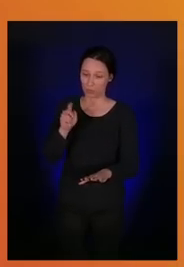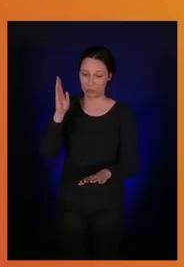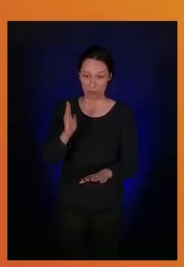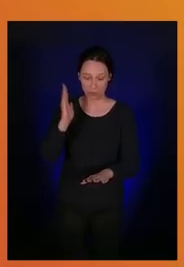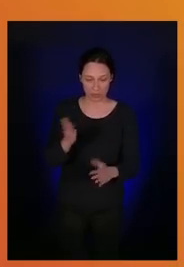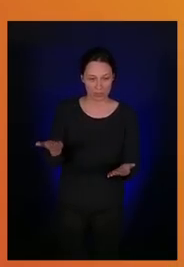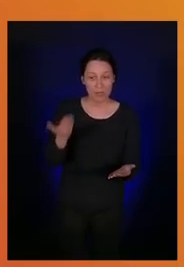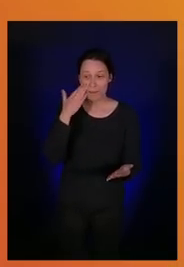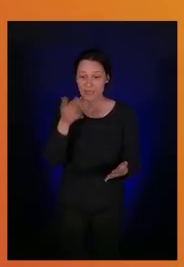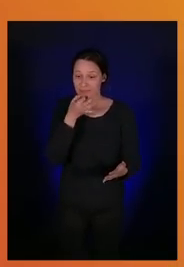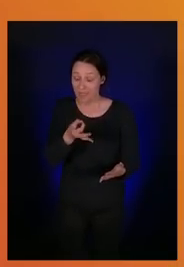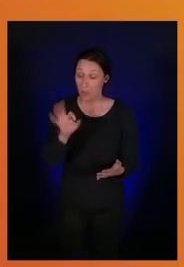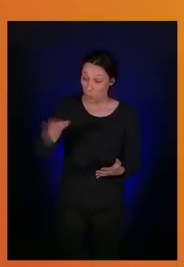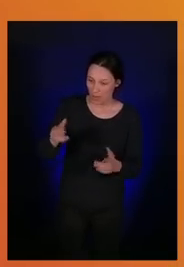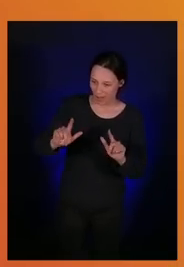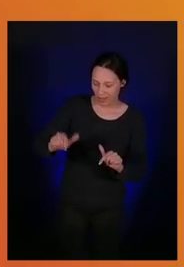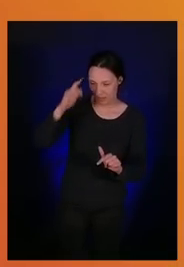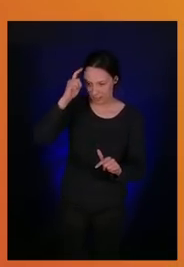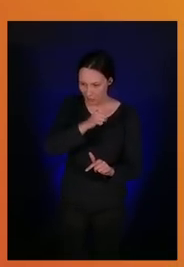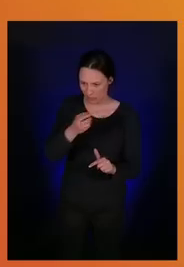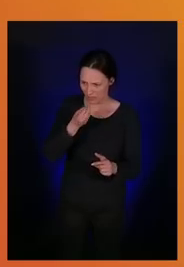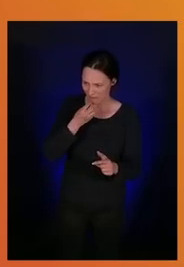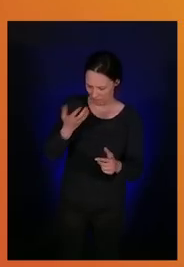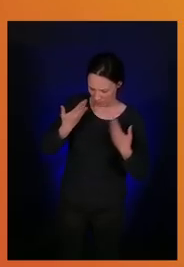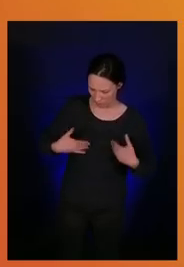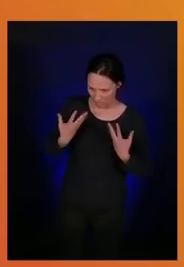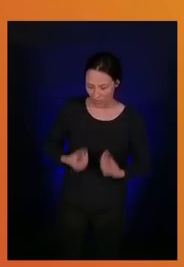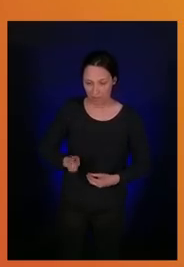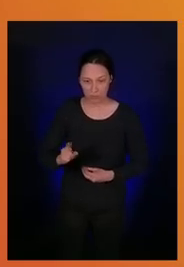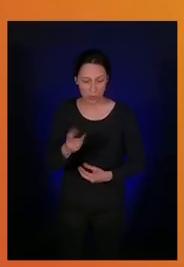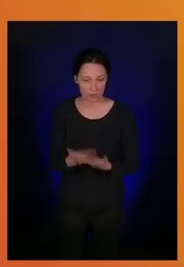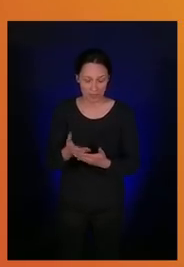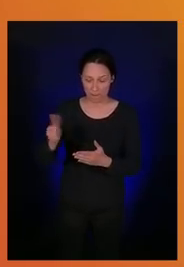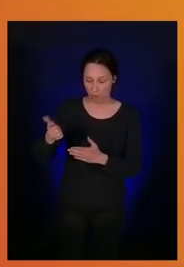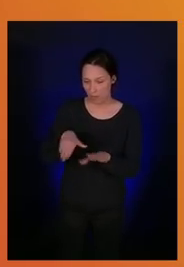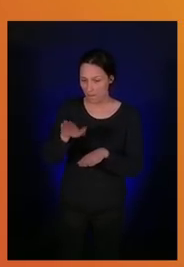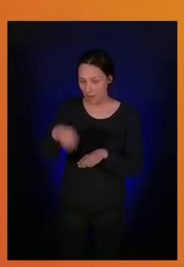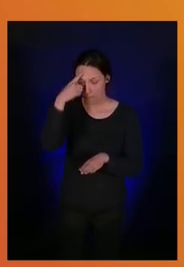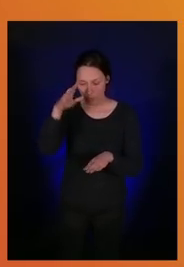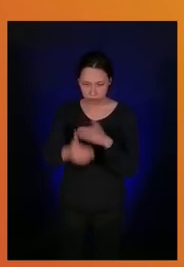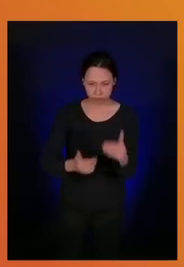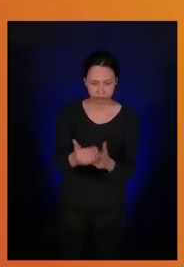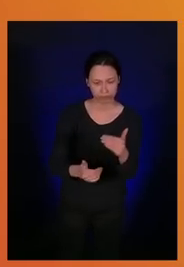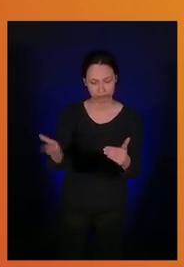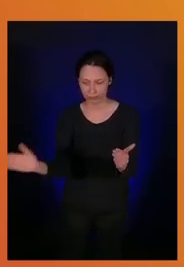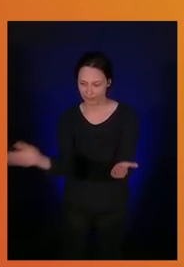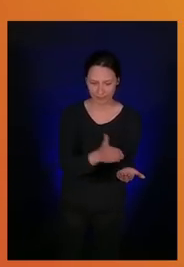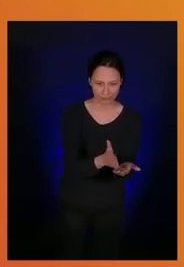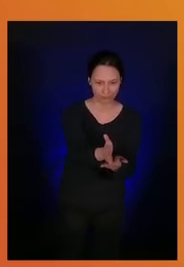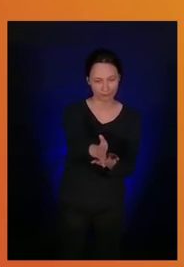difficultés, ce n'est pas un signe de faiblesse, mais au contraire, le premier pas pour reprendre la marche en avant sur le bon chemin pour notre